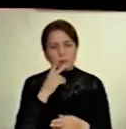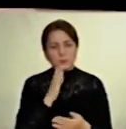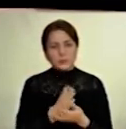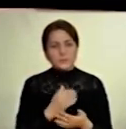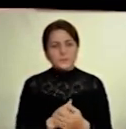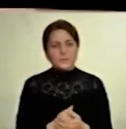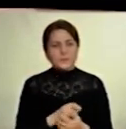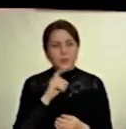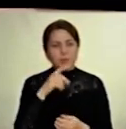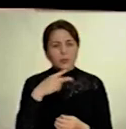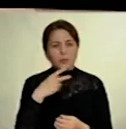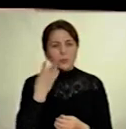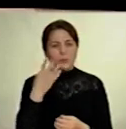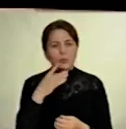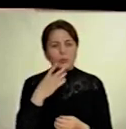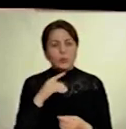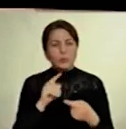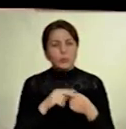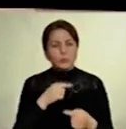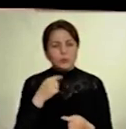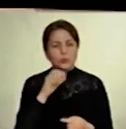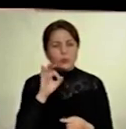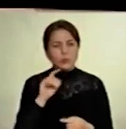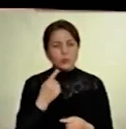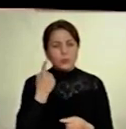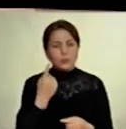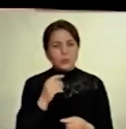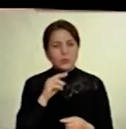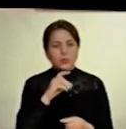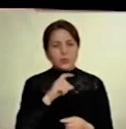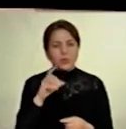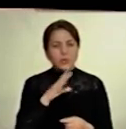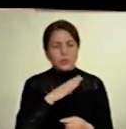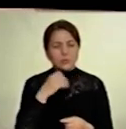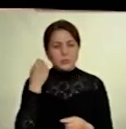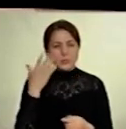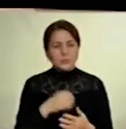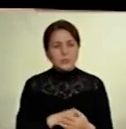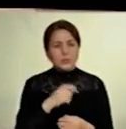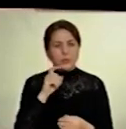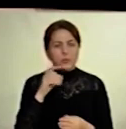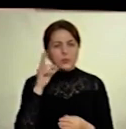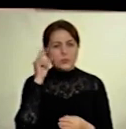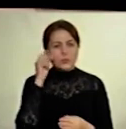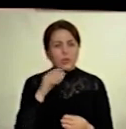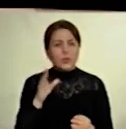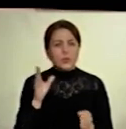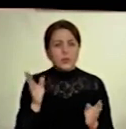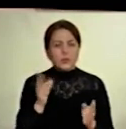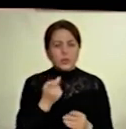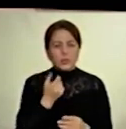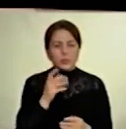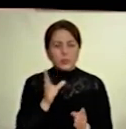beraman. X barobar 4 plus minus 0.1 ekani ma'lum. X sonining kami bilan